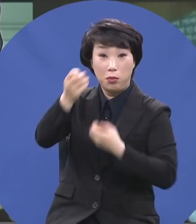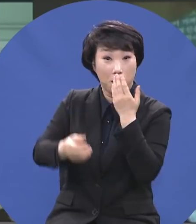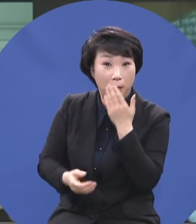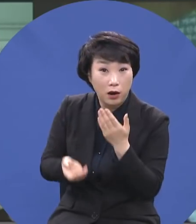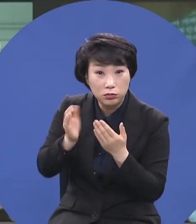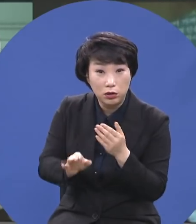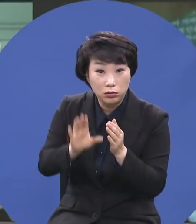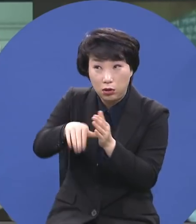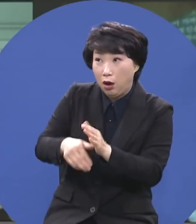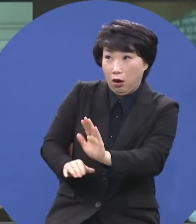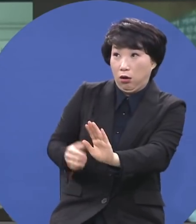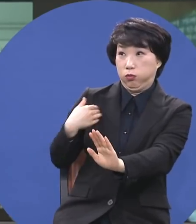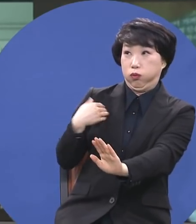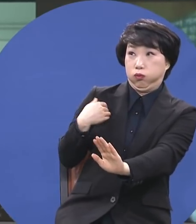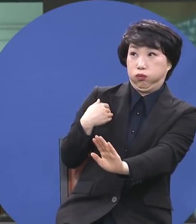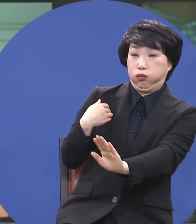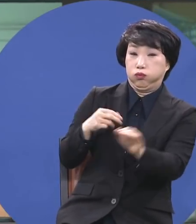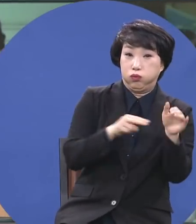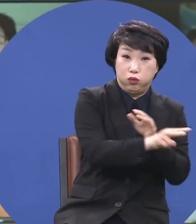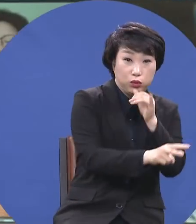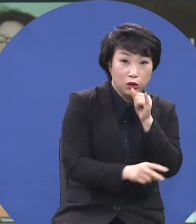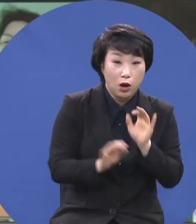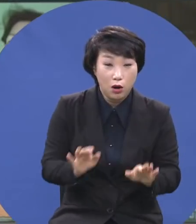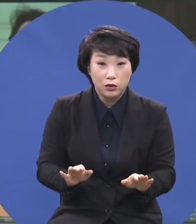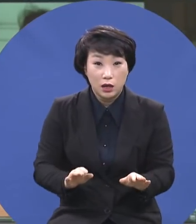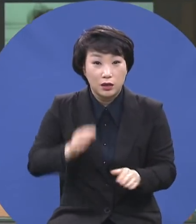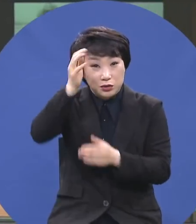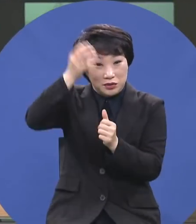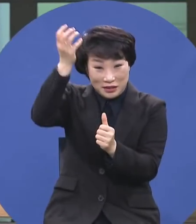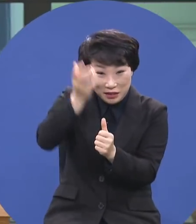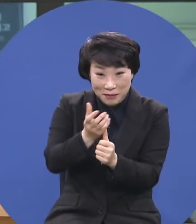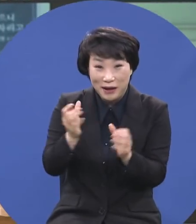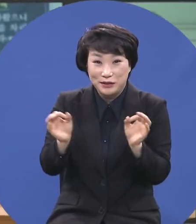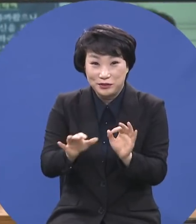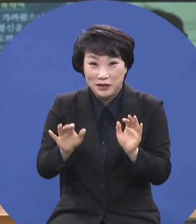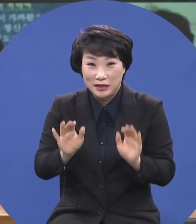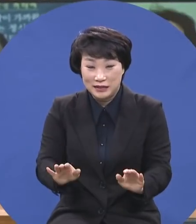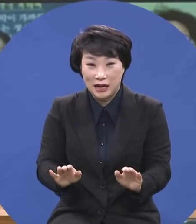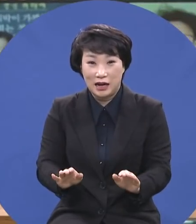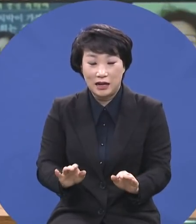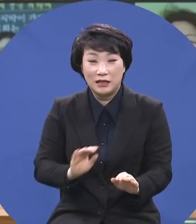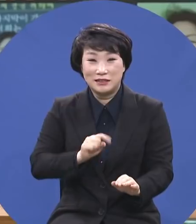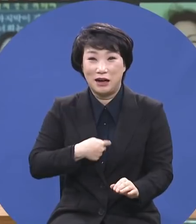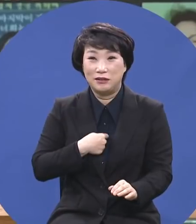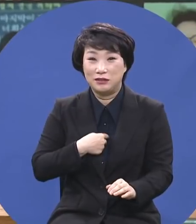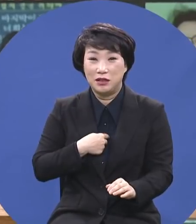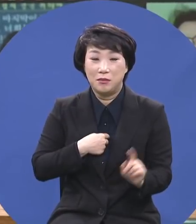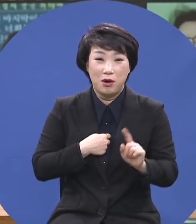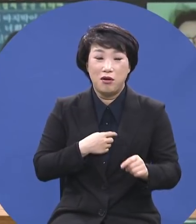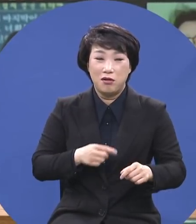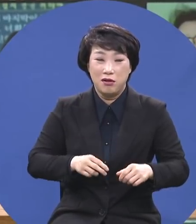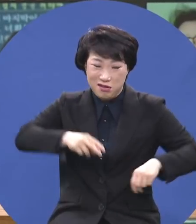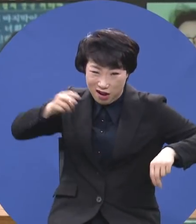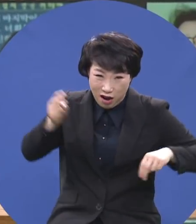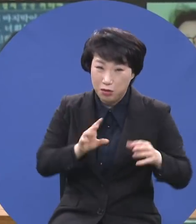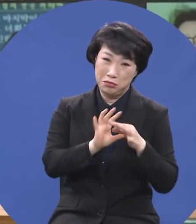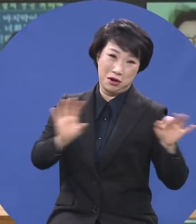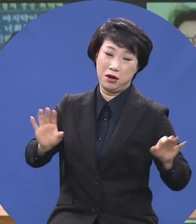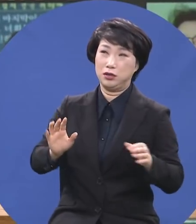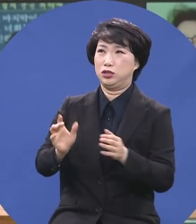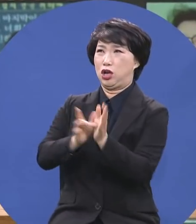헐시는데 그때 가서 모른다고 하잖아요. 그런다 성령이 임하는 순간에 자기들이 맞아도 예수는 나의